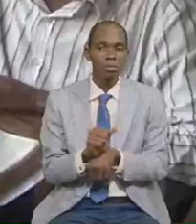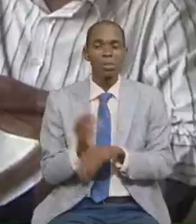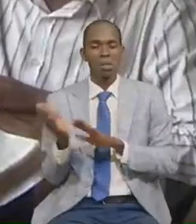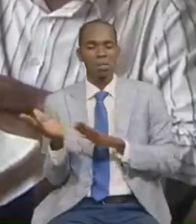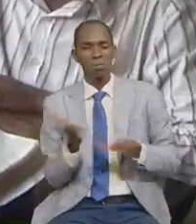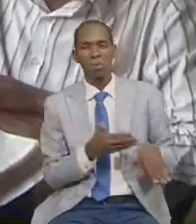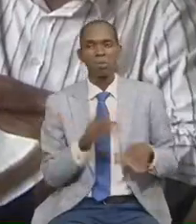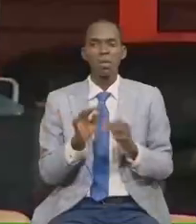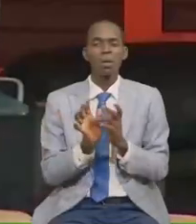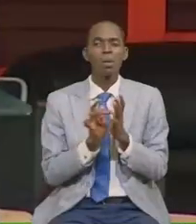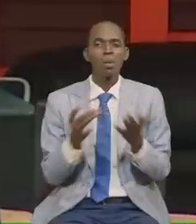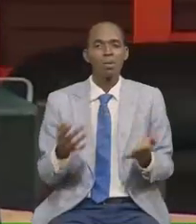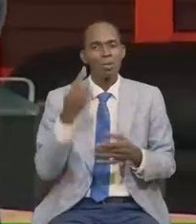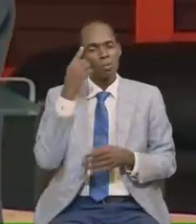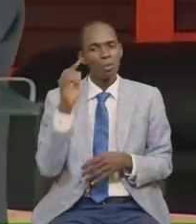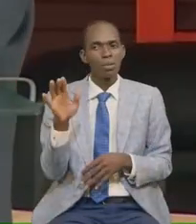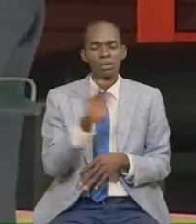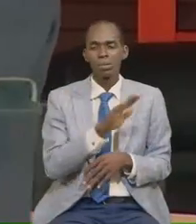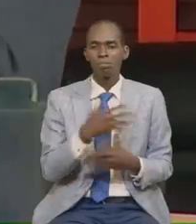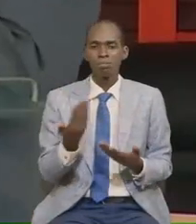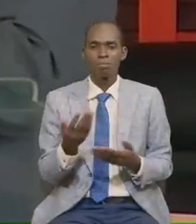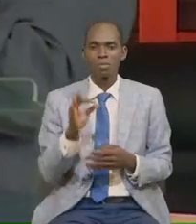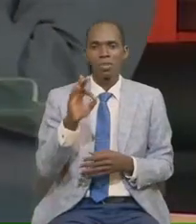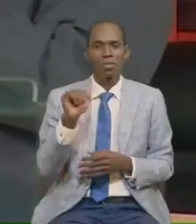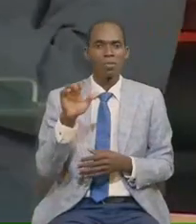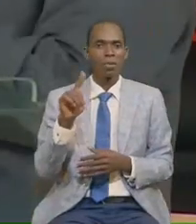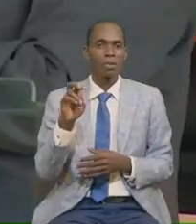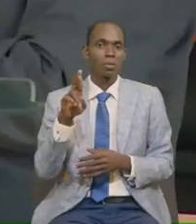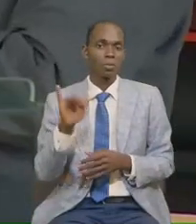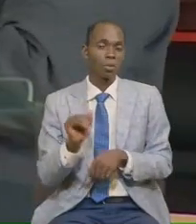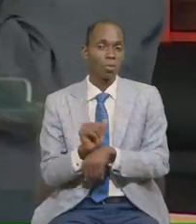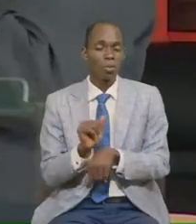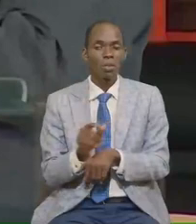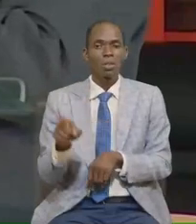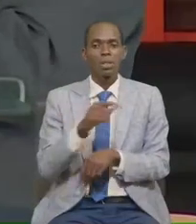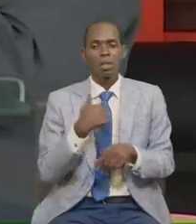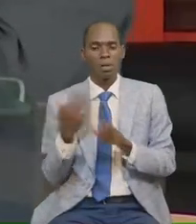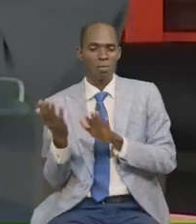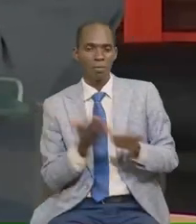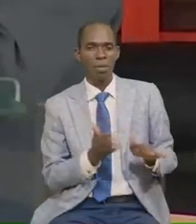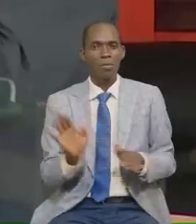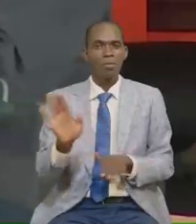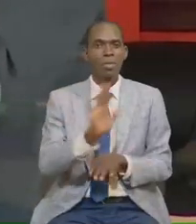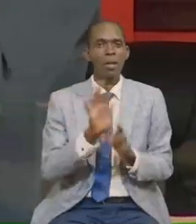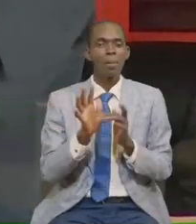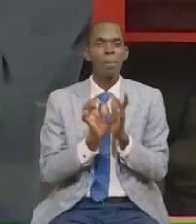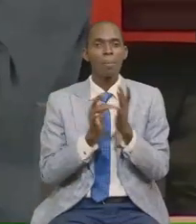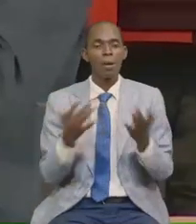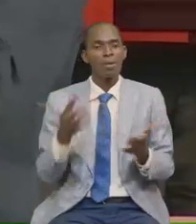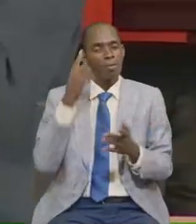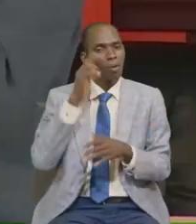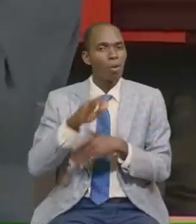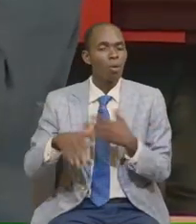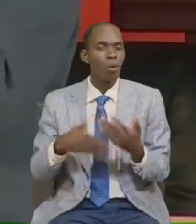Bible pour leur travail dans l'usine. Ils ont laissé leur Bible de toutes les implications qu'ils avaient